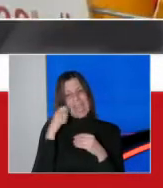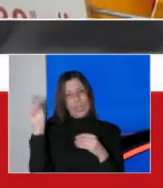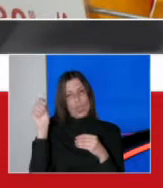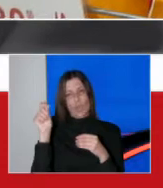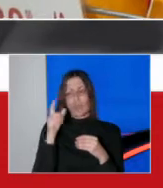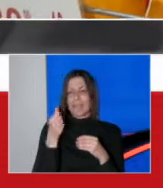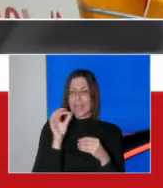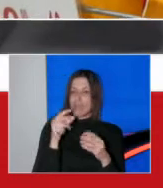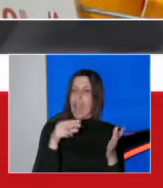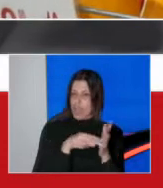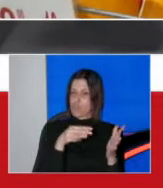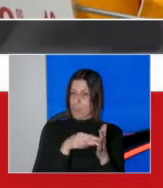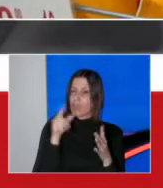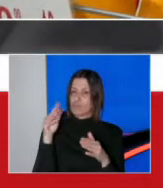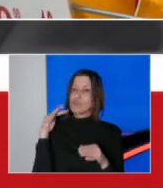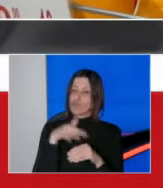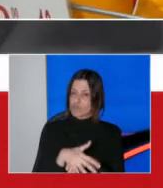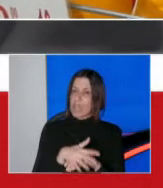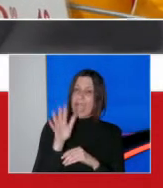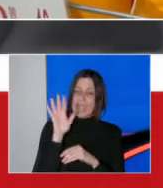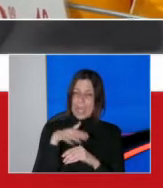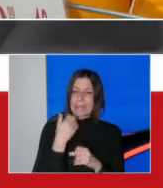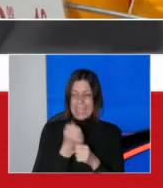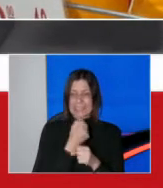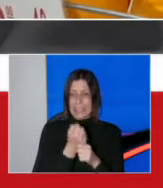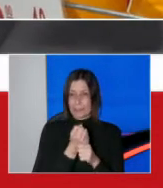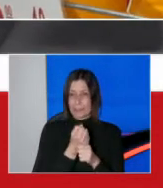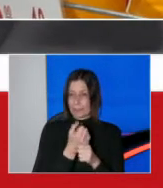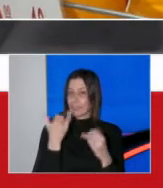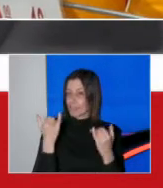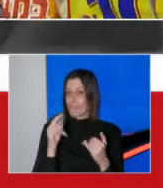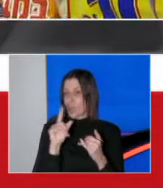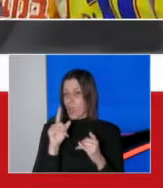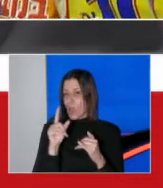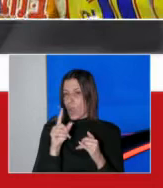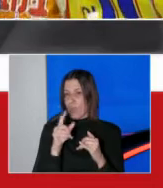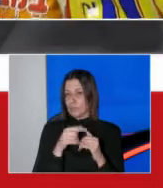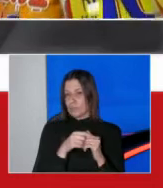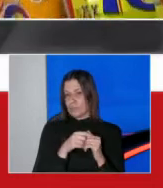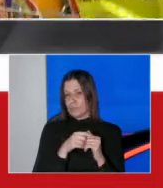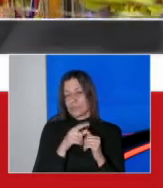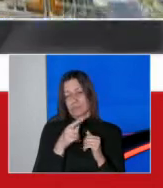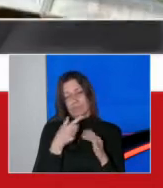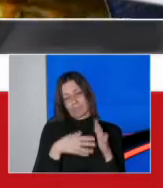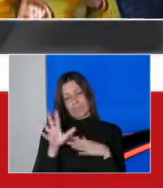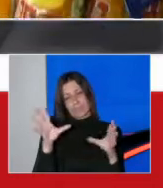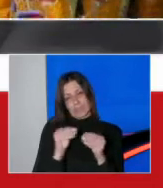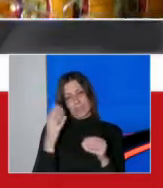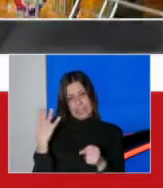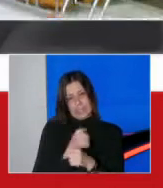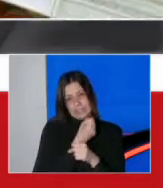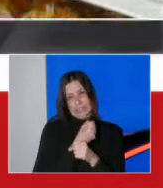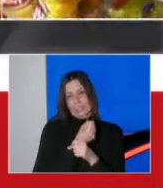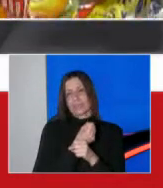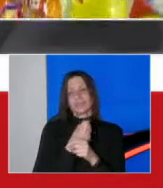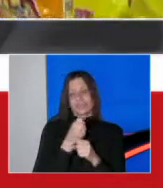במחירי החשמל, מה שמשפיע כמובן גם על היצרנים. הפעם היא לא יוצאת ככל הידוע לי עם ההישג הזה, בסביבתו של שר האוצר ליברמן,